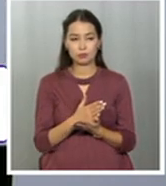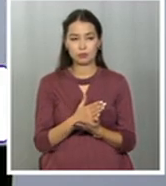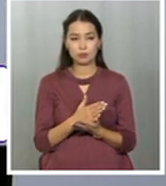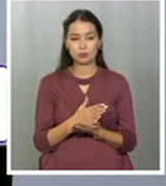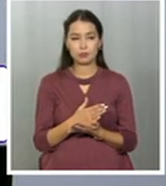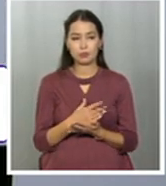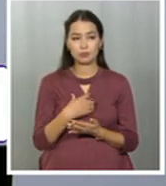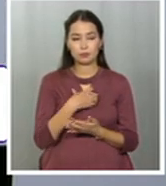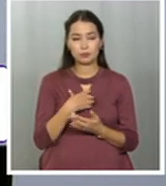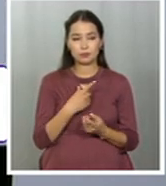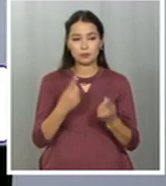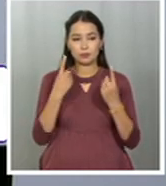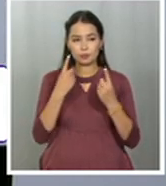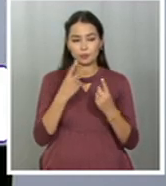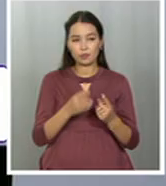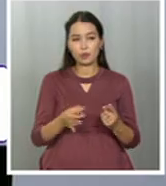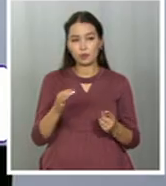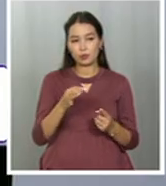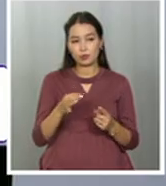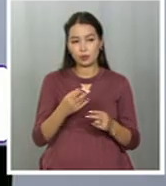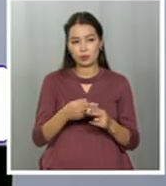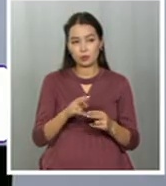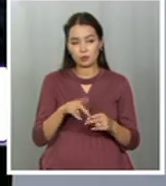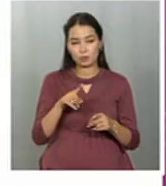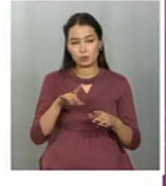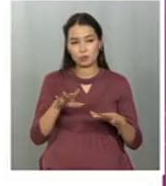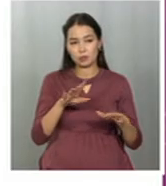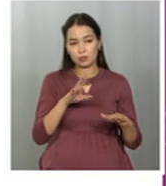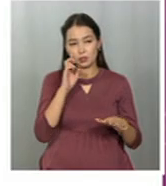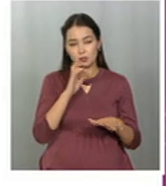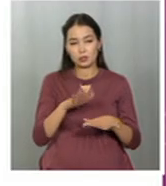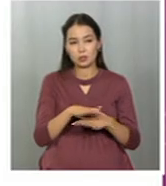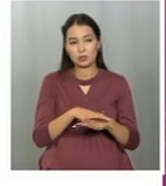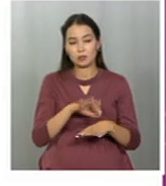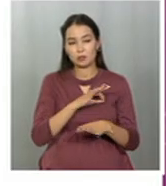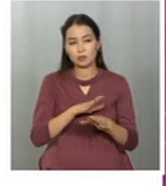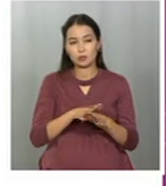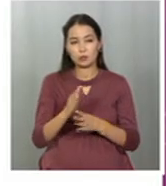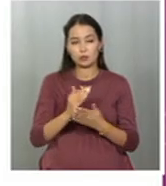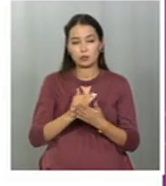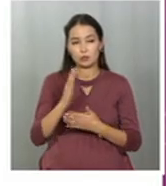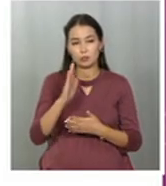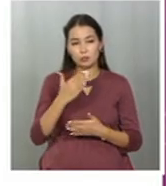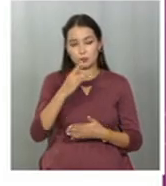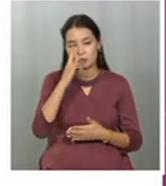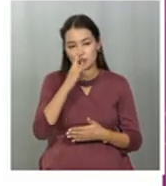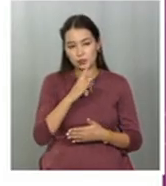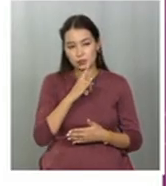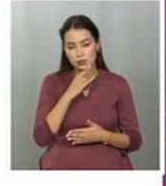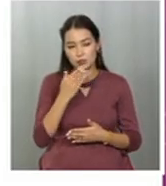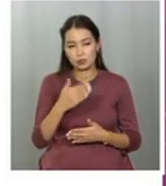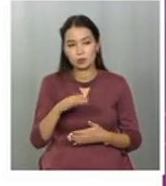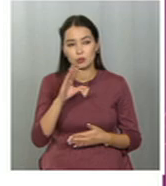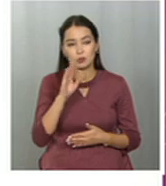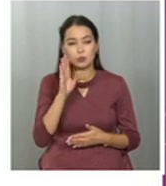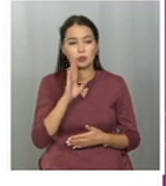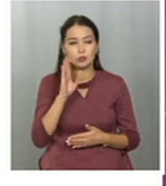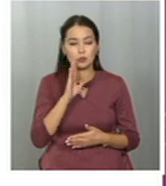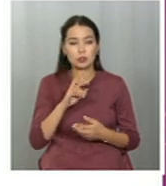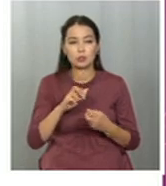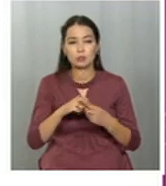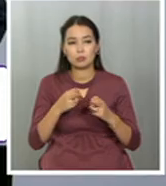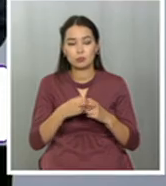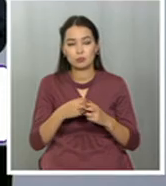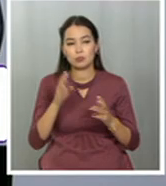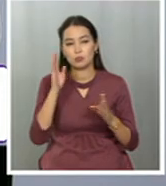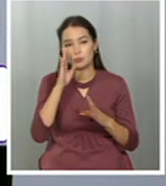ірі өзендерді осы елді мекендерге пайдалану деңгейі жоғарылайтын болса, Қазақстанда үлкен су ресурстарының экологиялық мәселелер